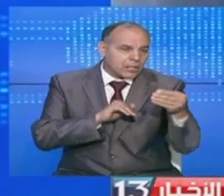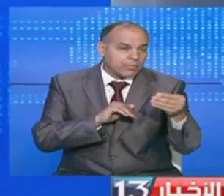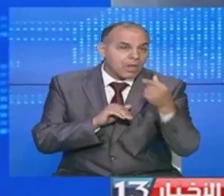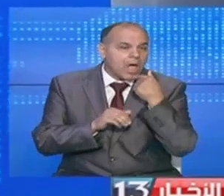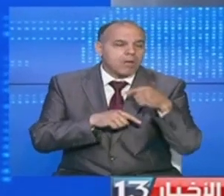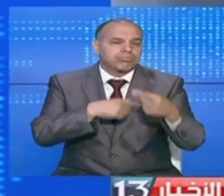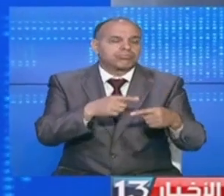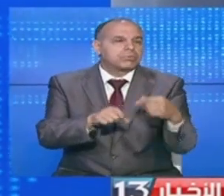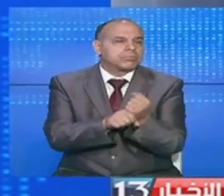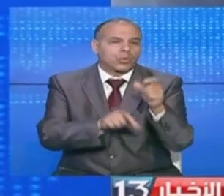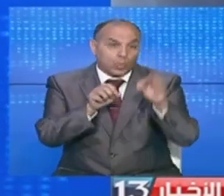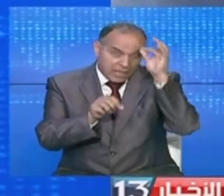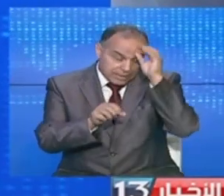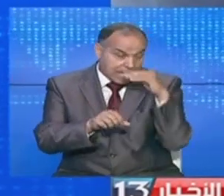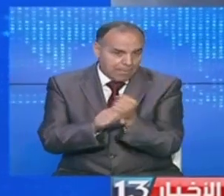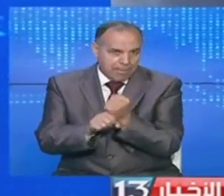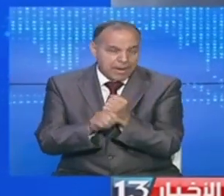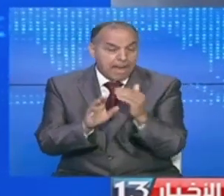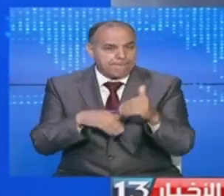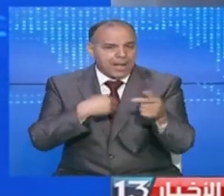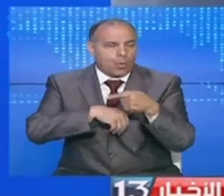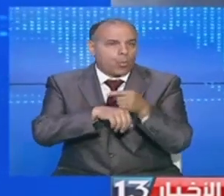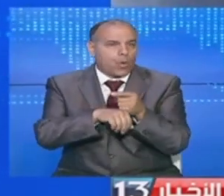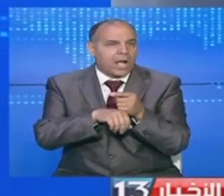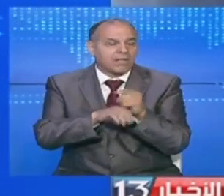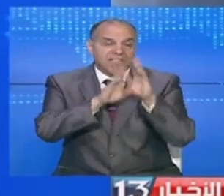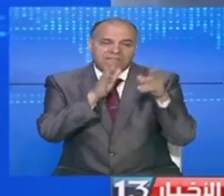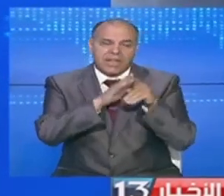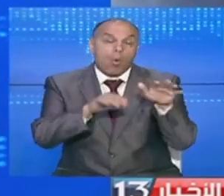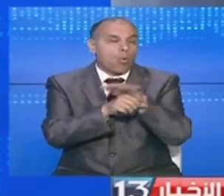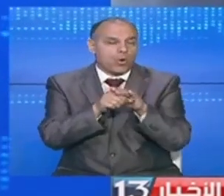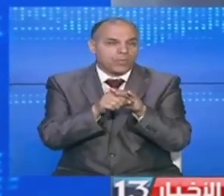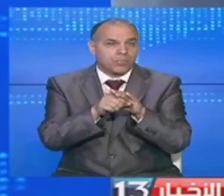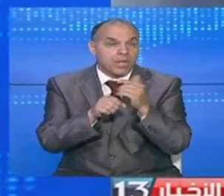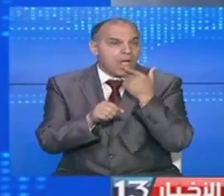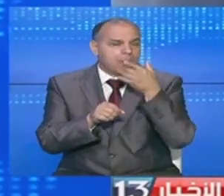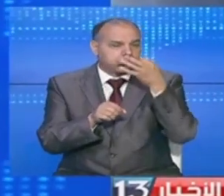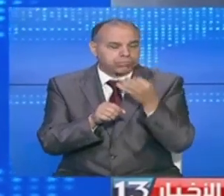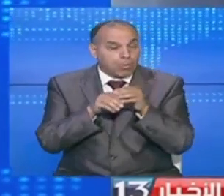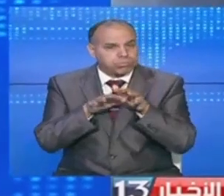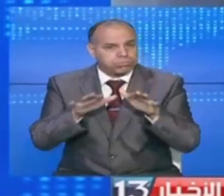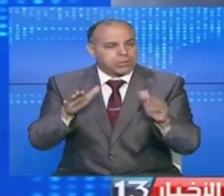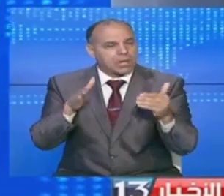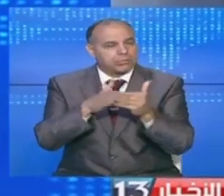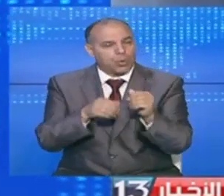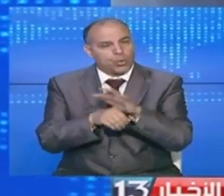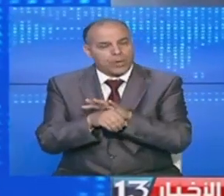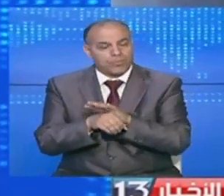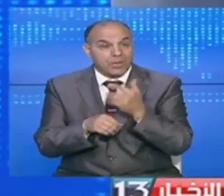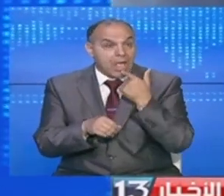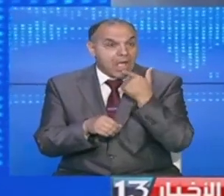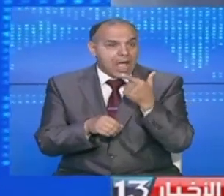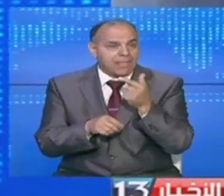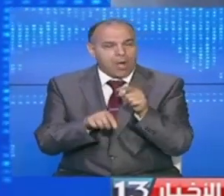واستئناف عدد من التونسيين العمل بعد فترة من الحجر الصحي الشامل فرضه انتشار وباء كورونا.